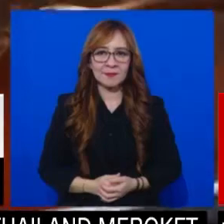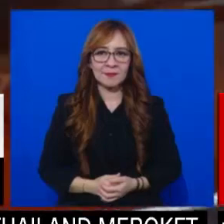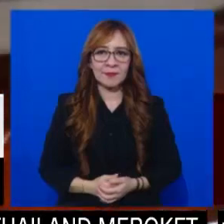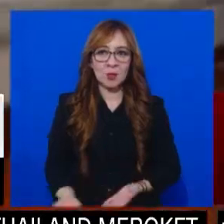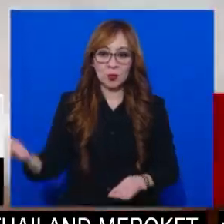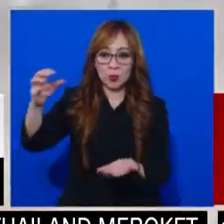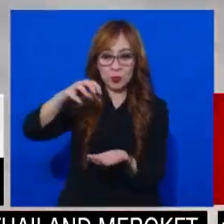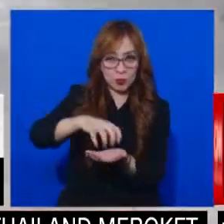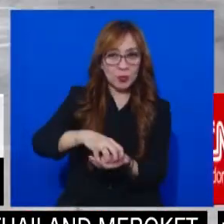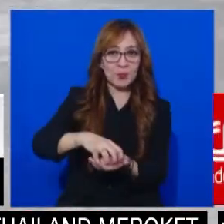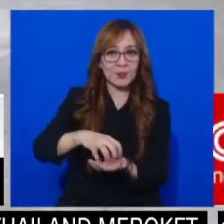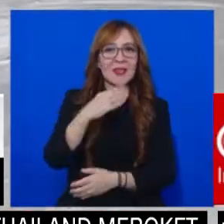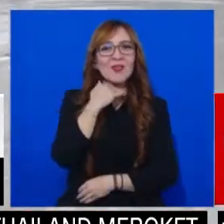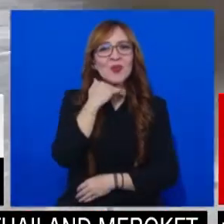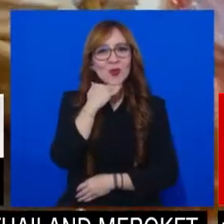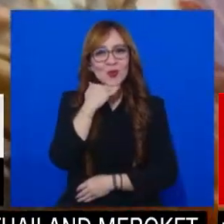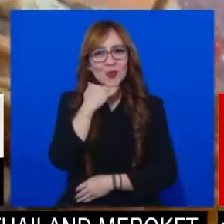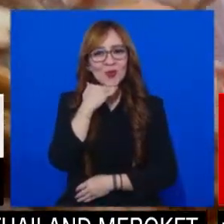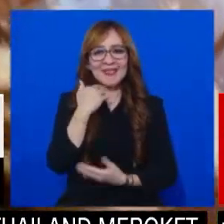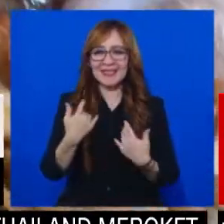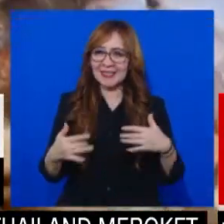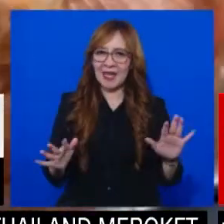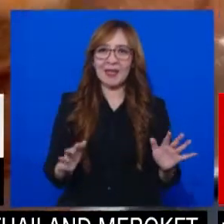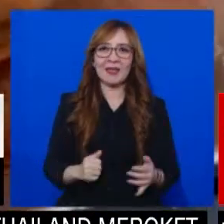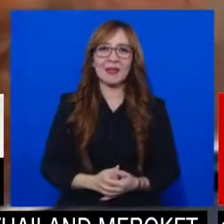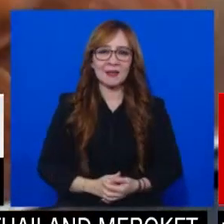Tutup dan tunggu seafoodnya matang semua.